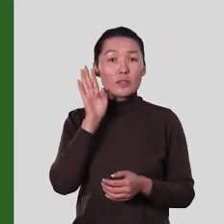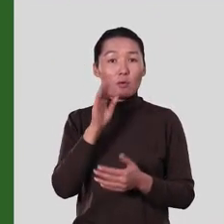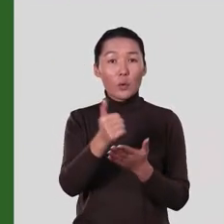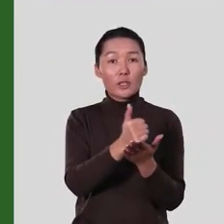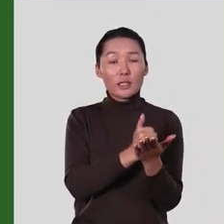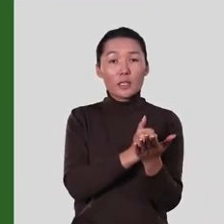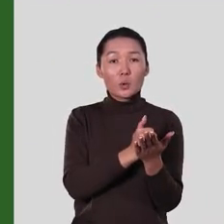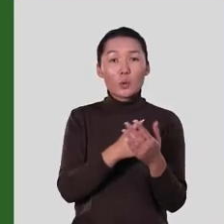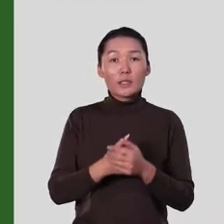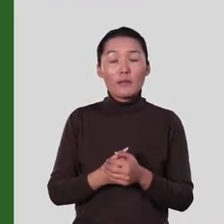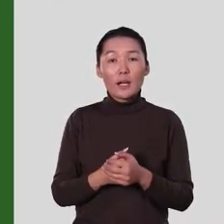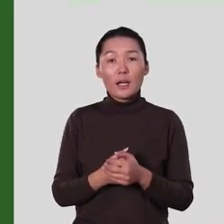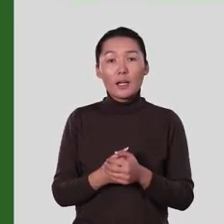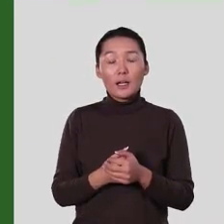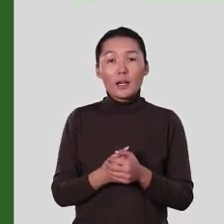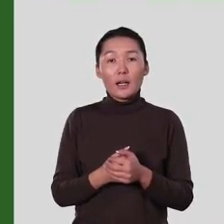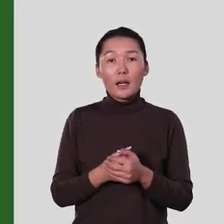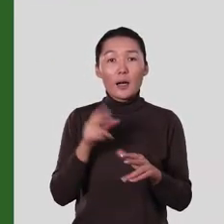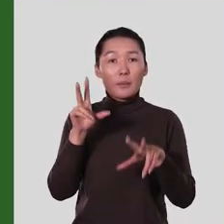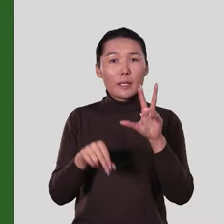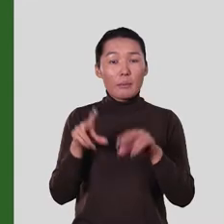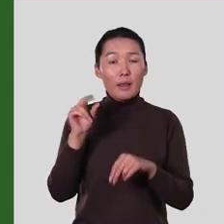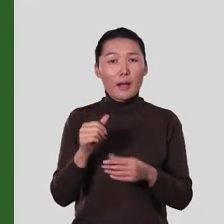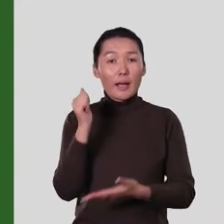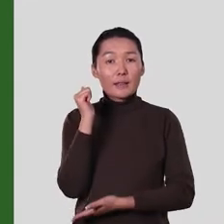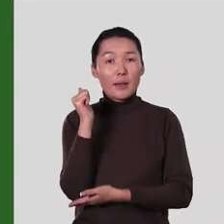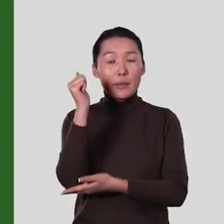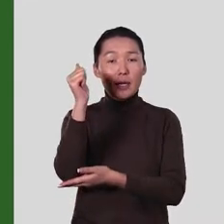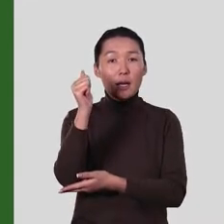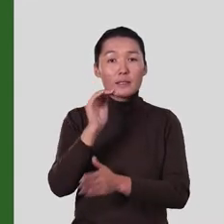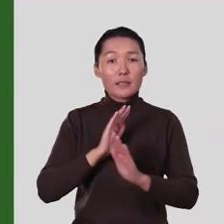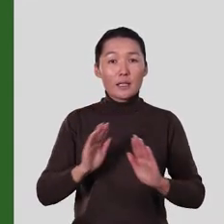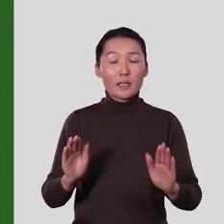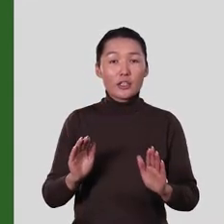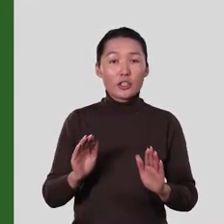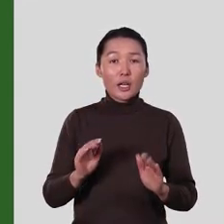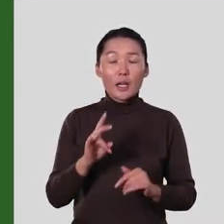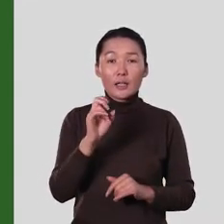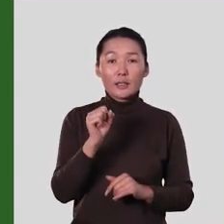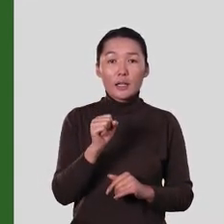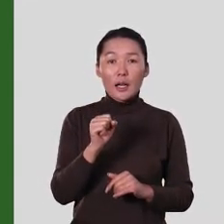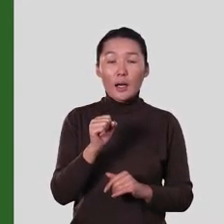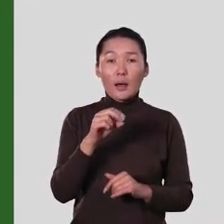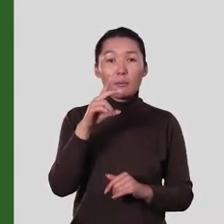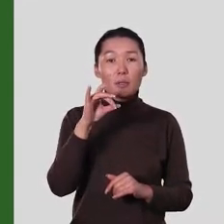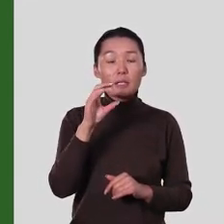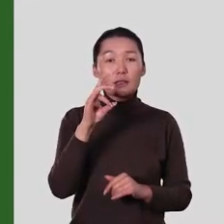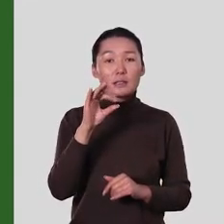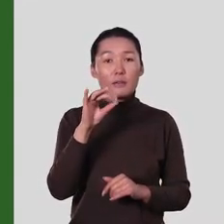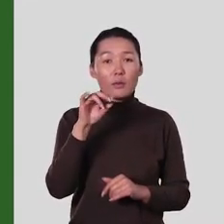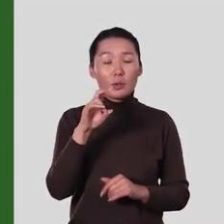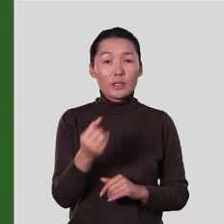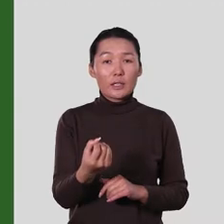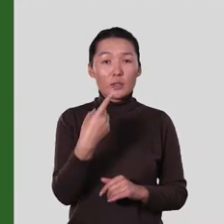ресурсов предполагает опираться в основном лишь на пресноводные источники.